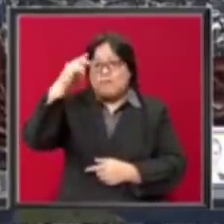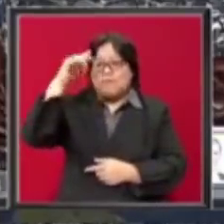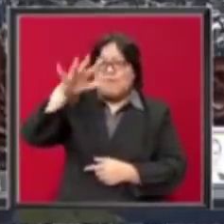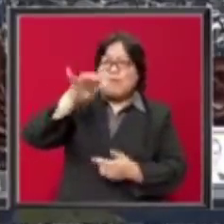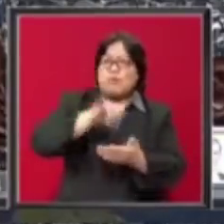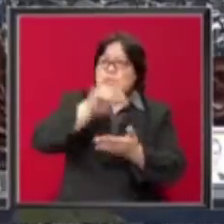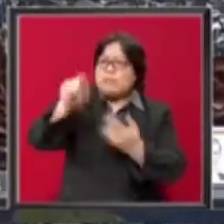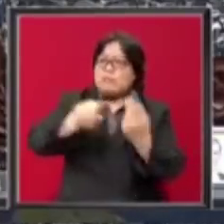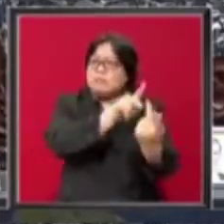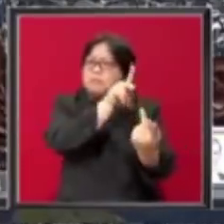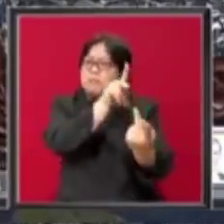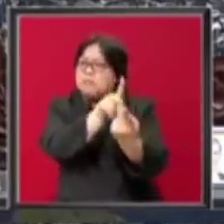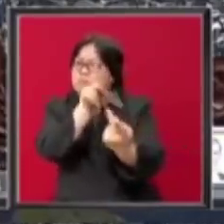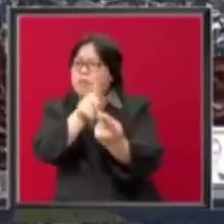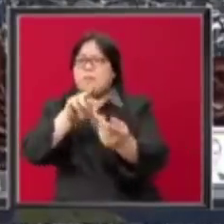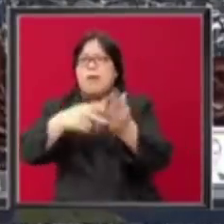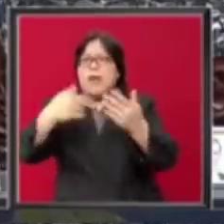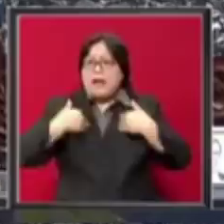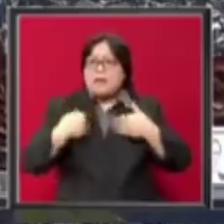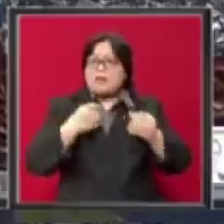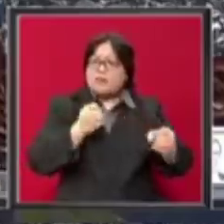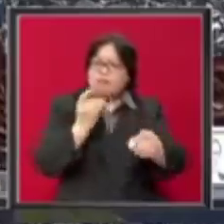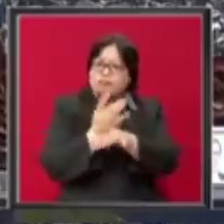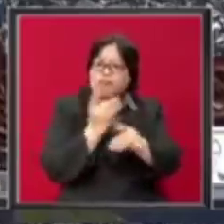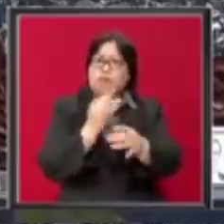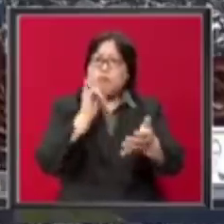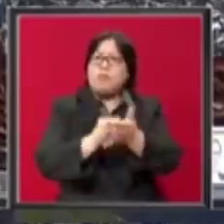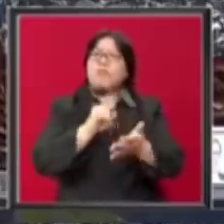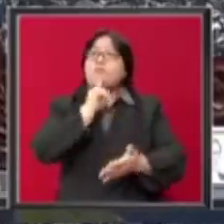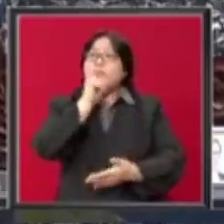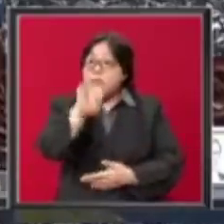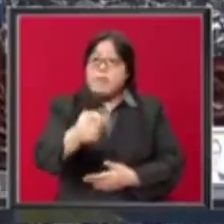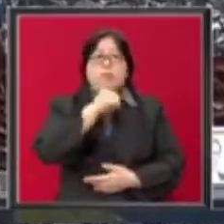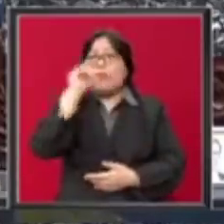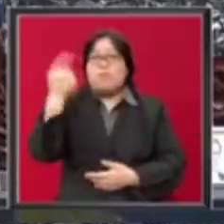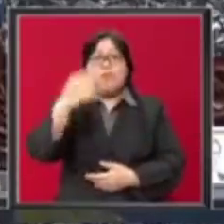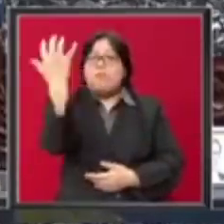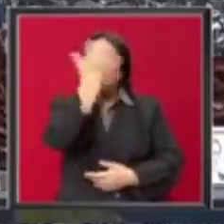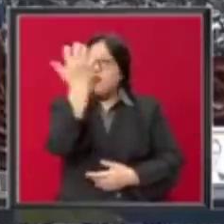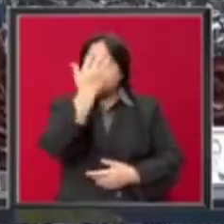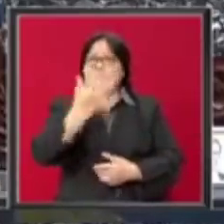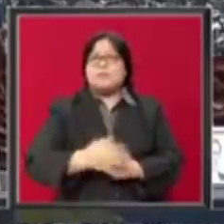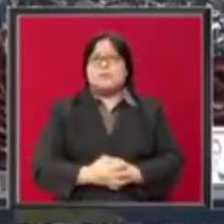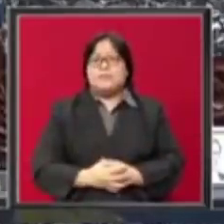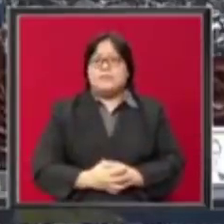Harus menunjukkan bahawa ada kesungguhan menyatakan yang benar, bukan untuk mengeliukan.